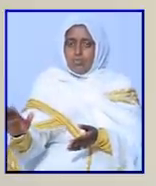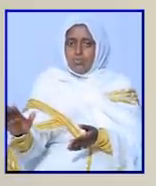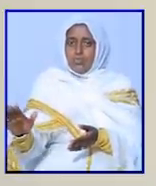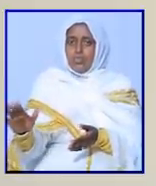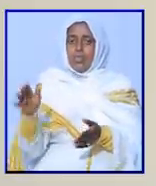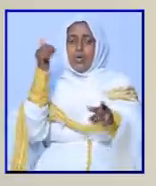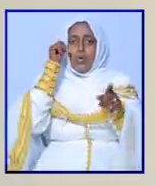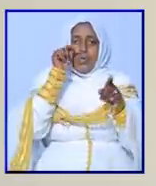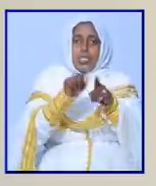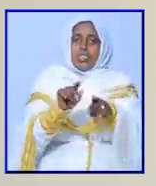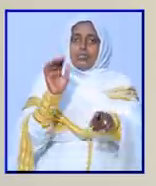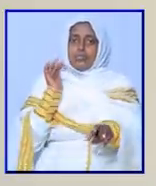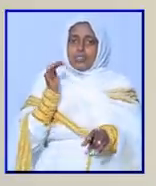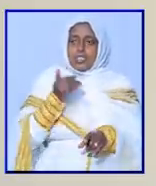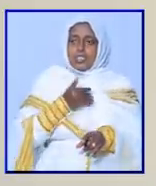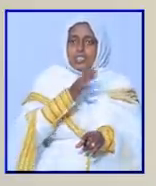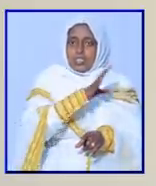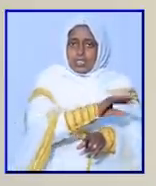የሰበሰባችሁ